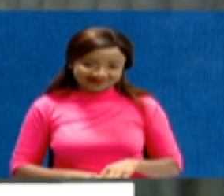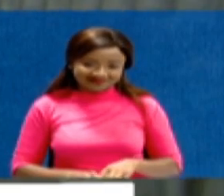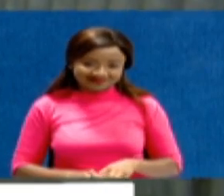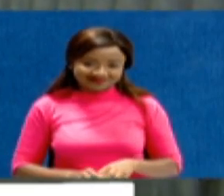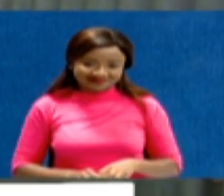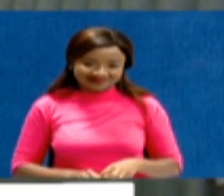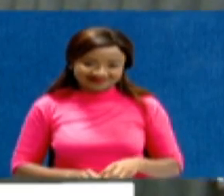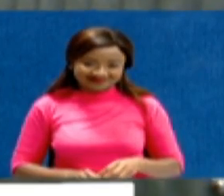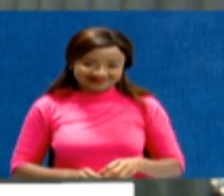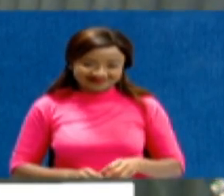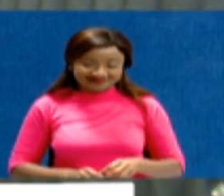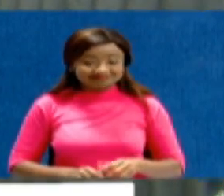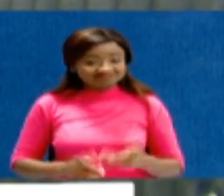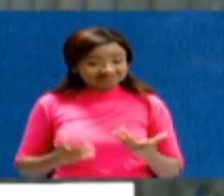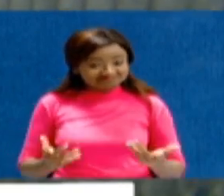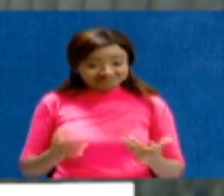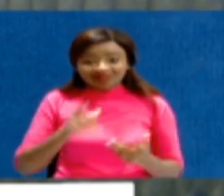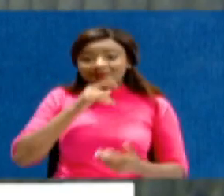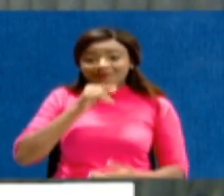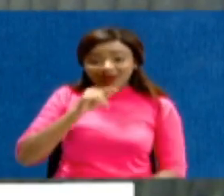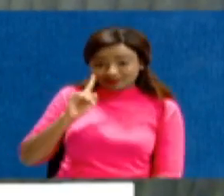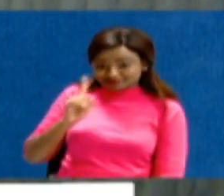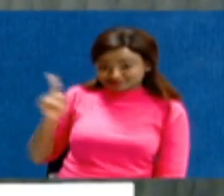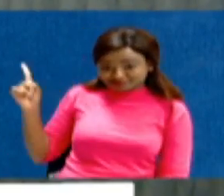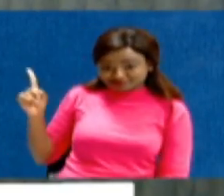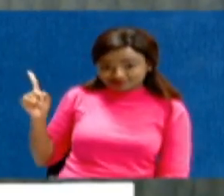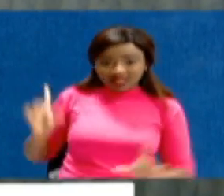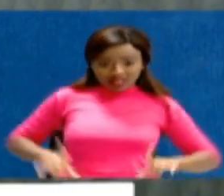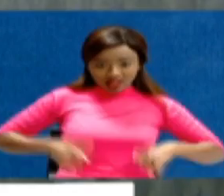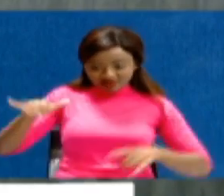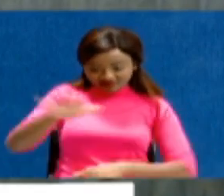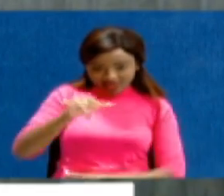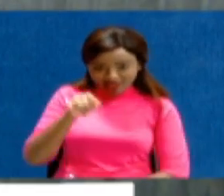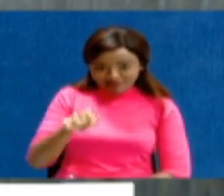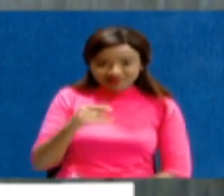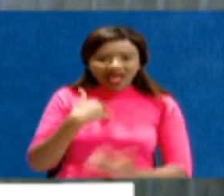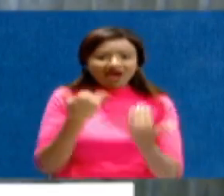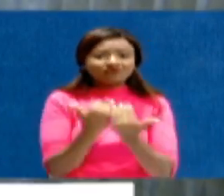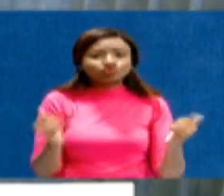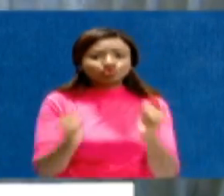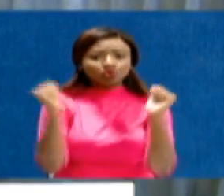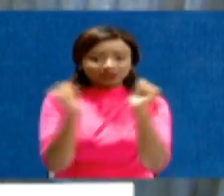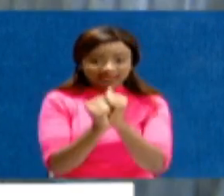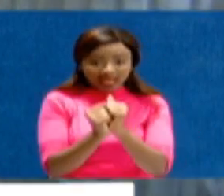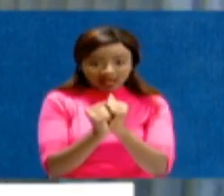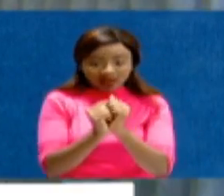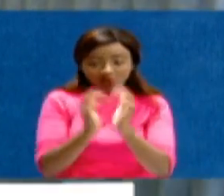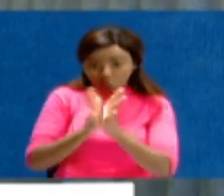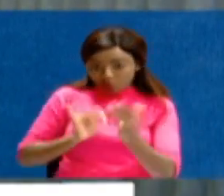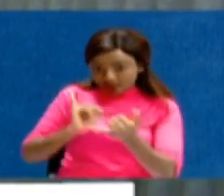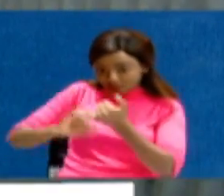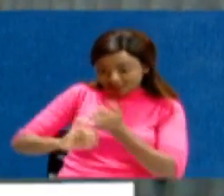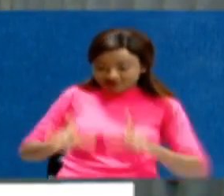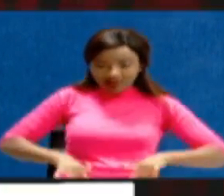Mzee Zabrono ndiye kini mwenyeji wa mtaa huu. Ana watoto 10 ambao kwa pamoja na mkewe wanaishi katika chumba hiki.